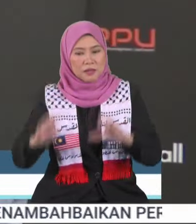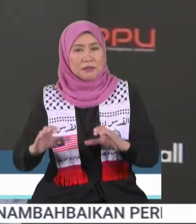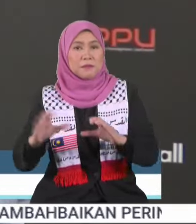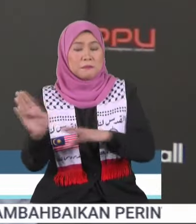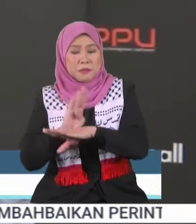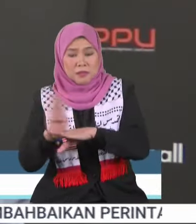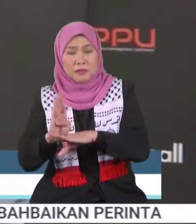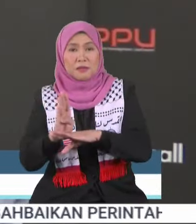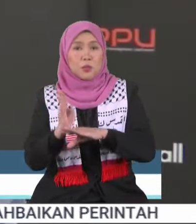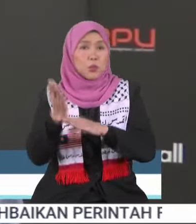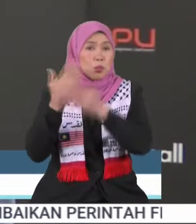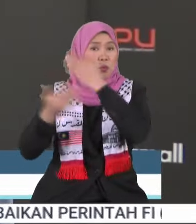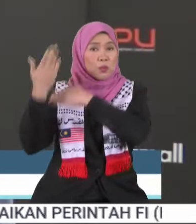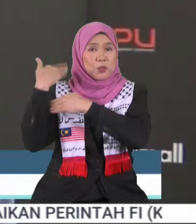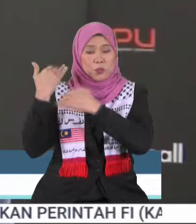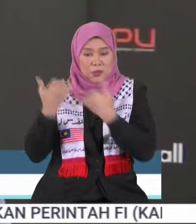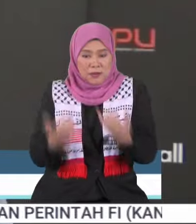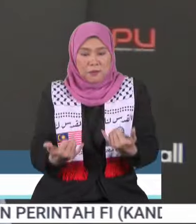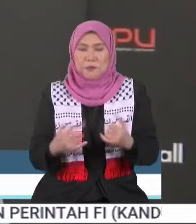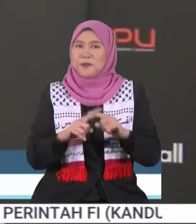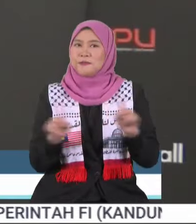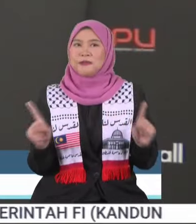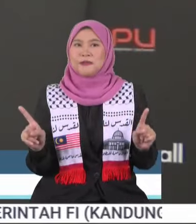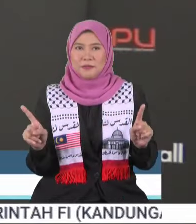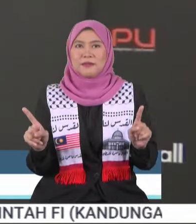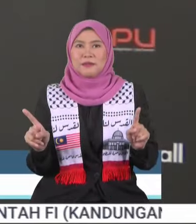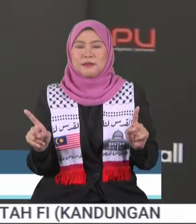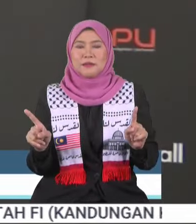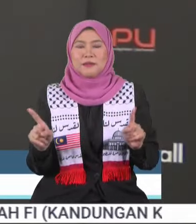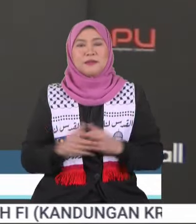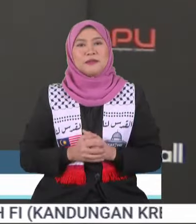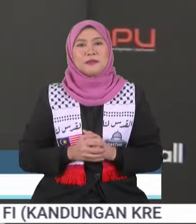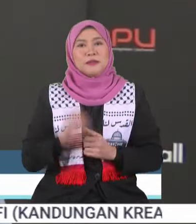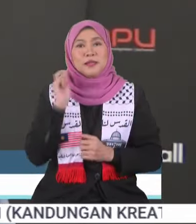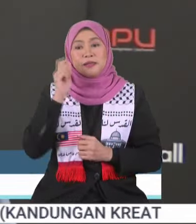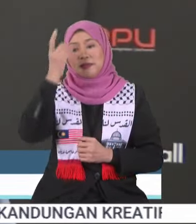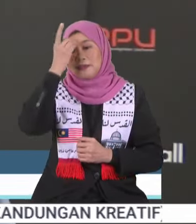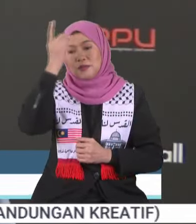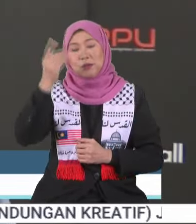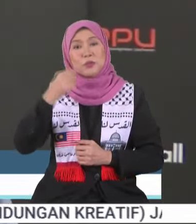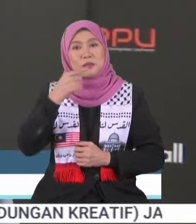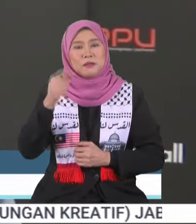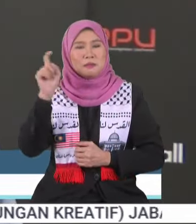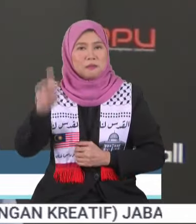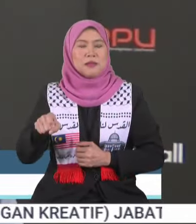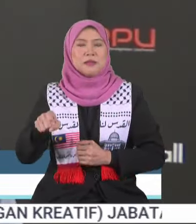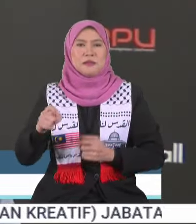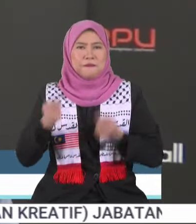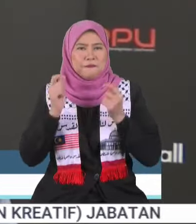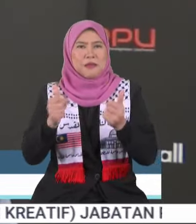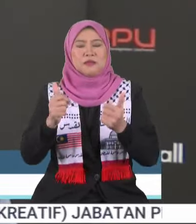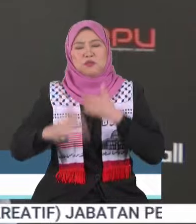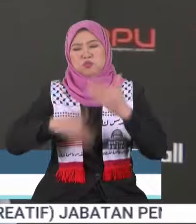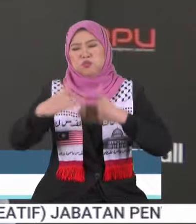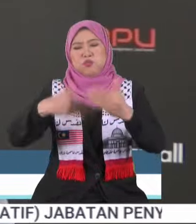dengan sekarang, apa yang saya nampak berbeza, telah berbeza. Macam Datuk cakap tadi, kita kena bergerak